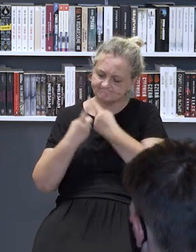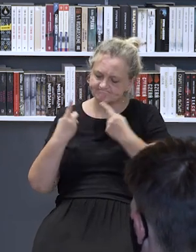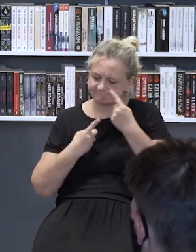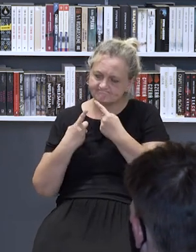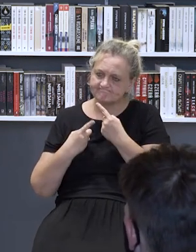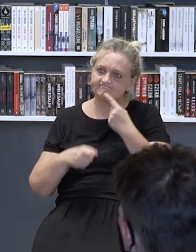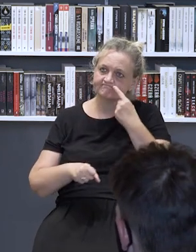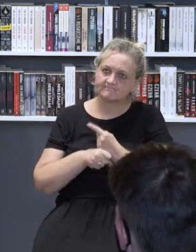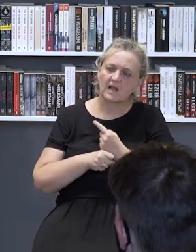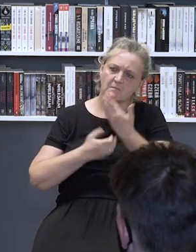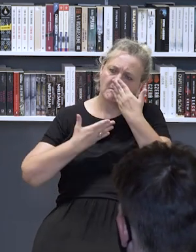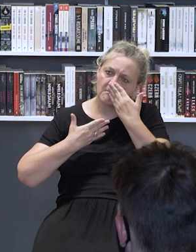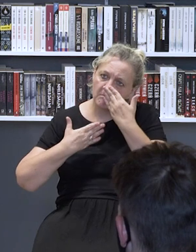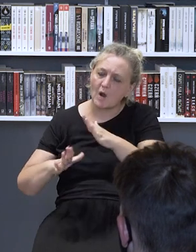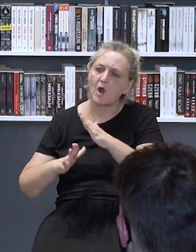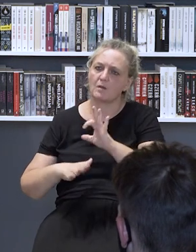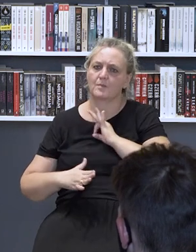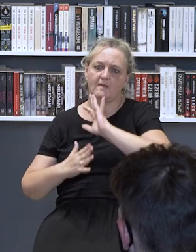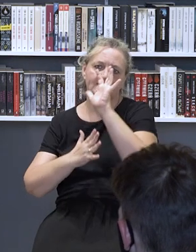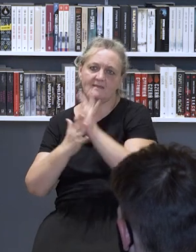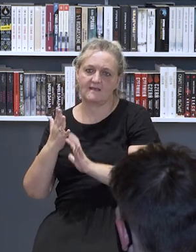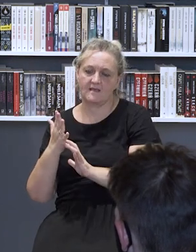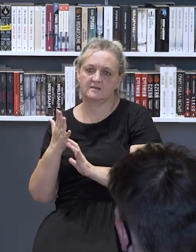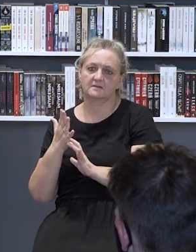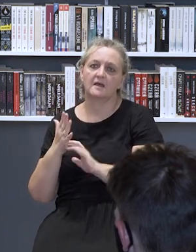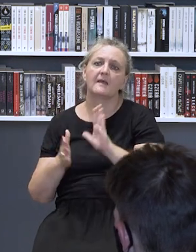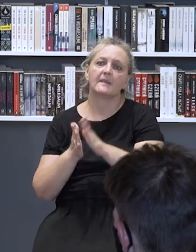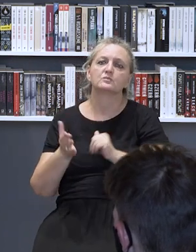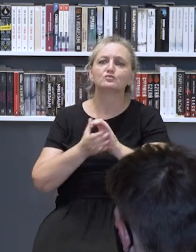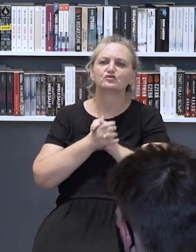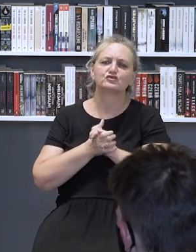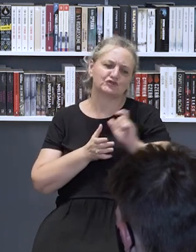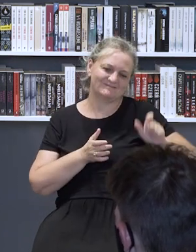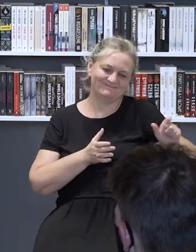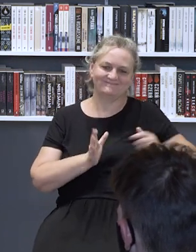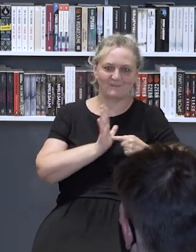się zacząć pokazywać moje teksty, na przykład przyjaciołom moim.